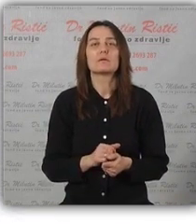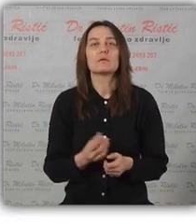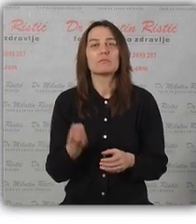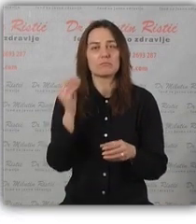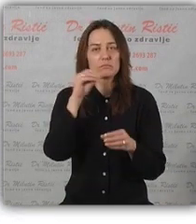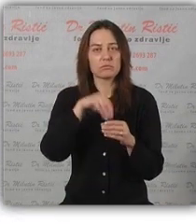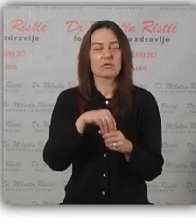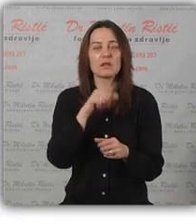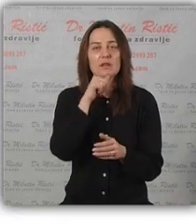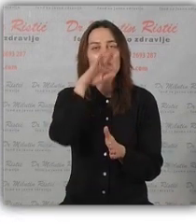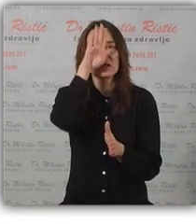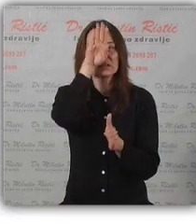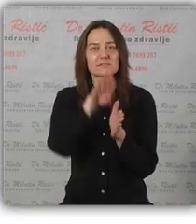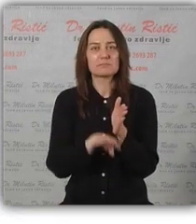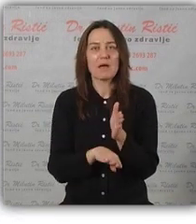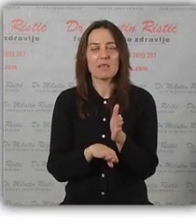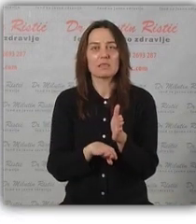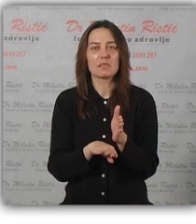crnoj stolici doprinose i